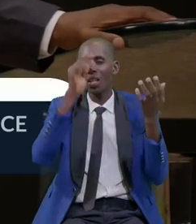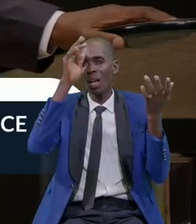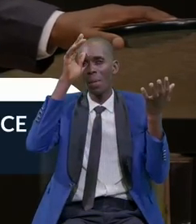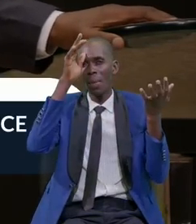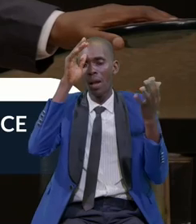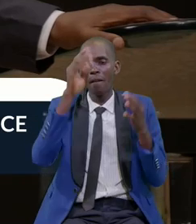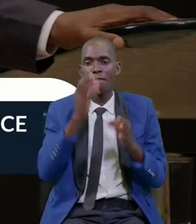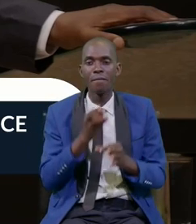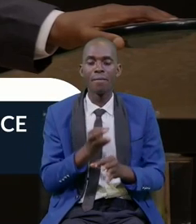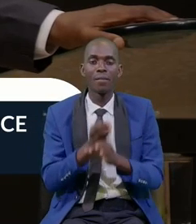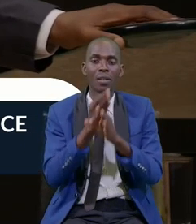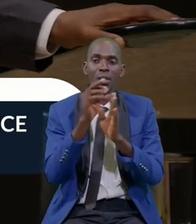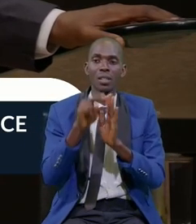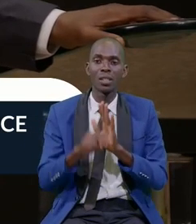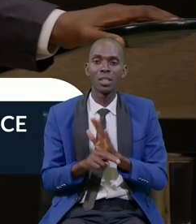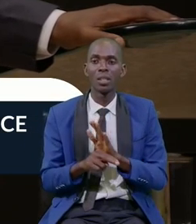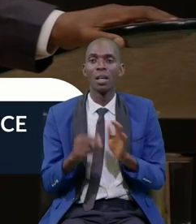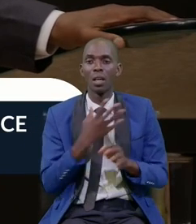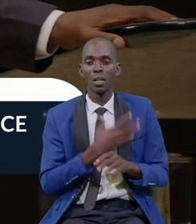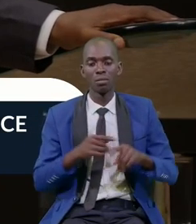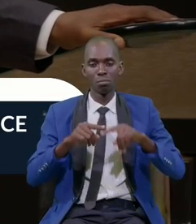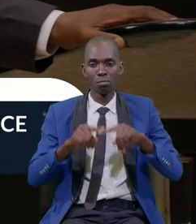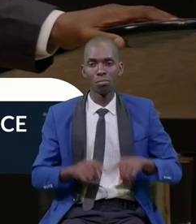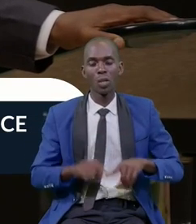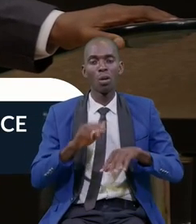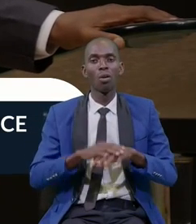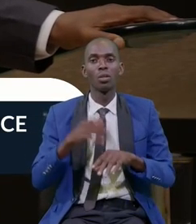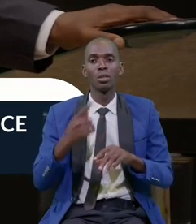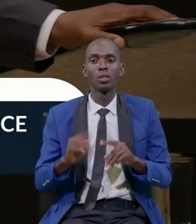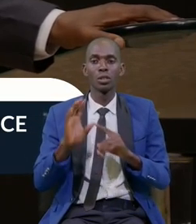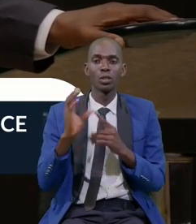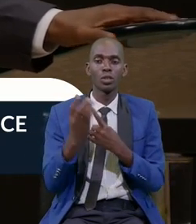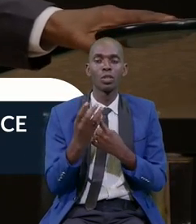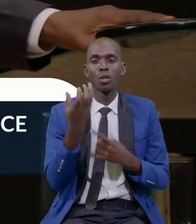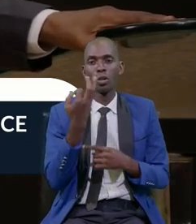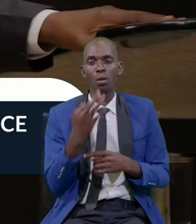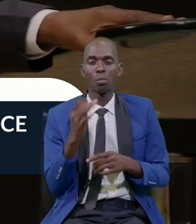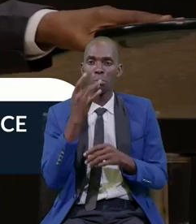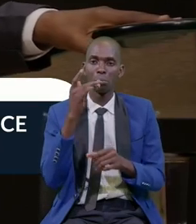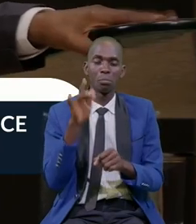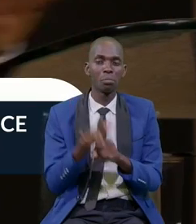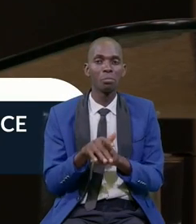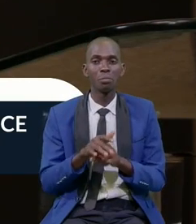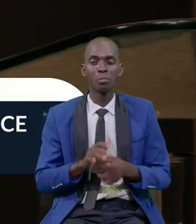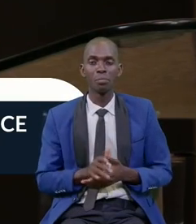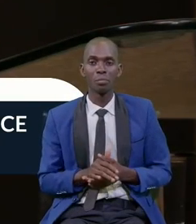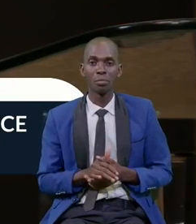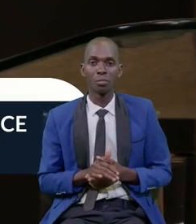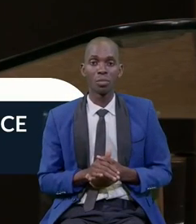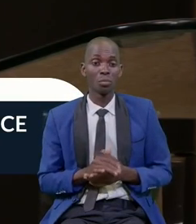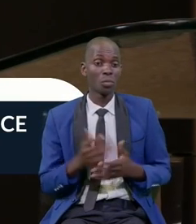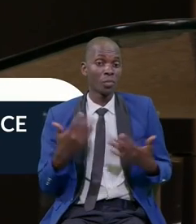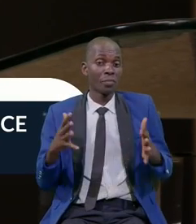La fidélité espérée et la confiance en la condition de la promesse.